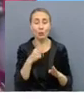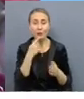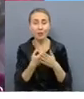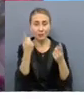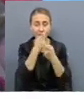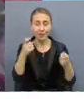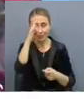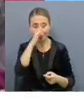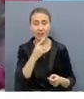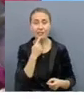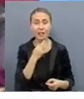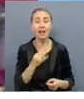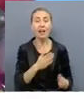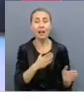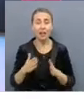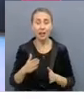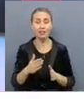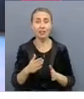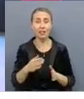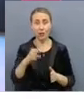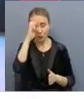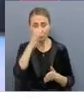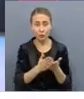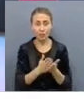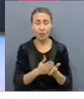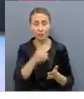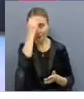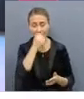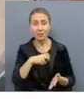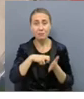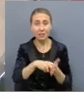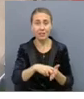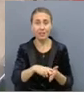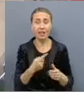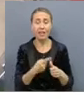Ряд государственных служащих получил благодарственные письма от имени акима области.